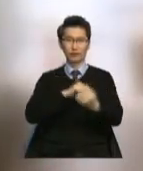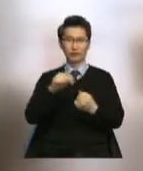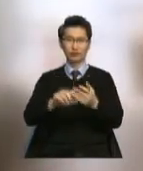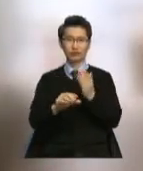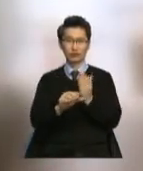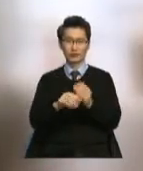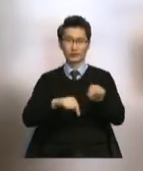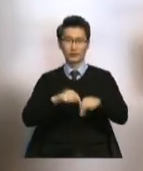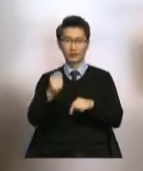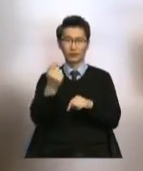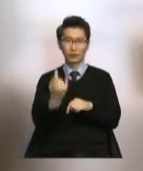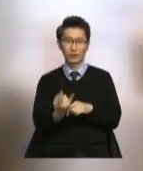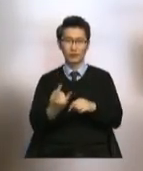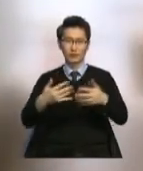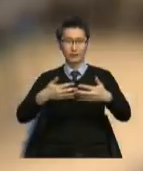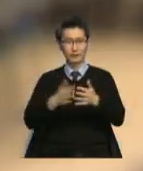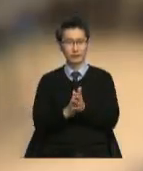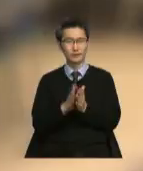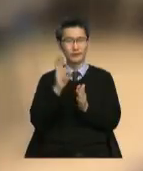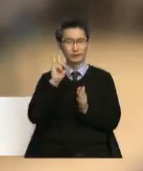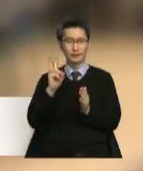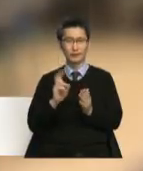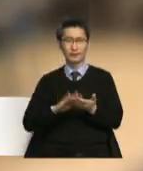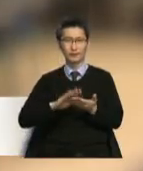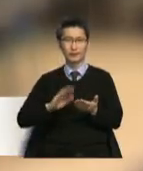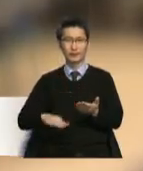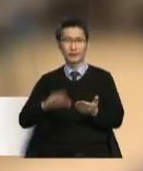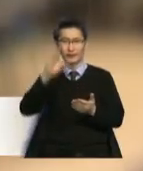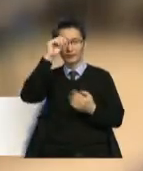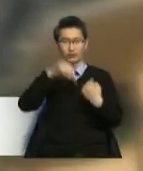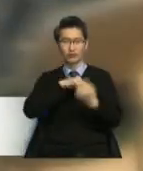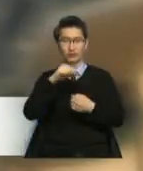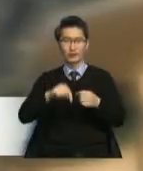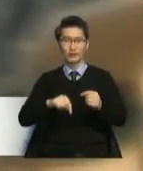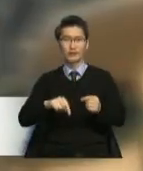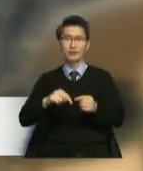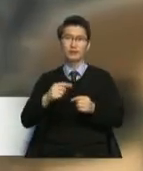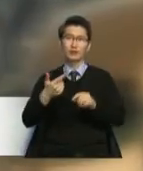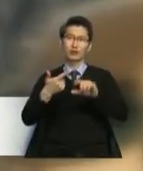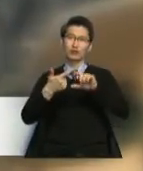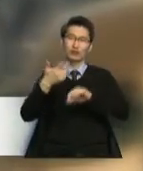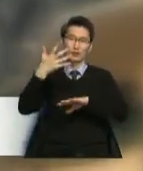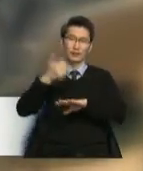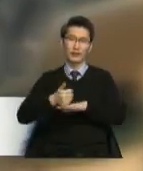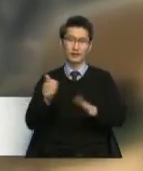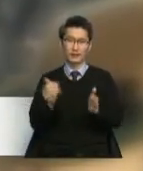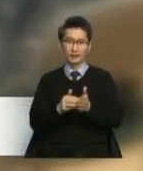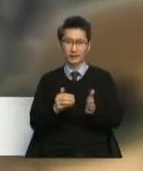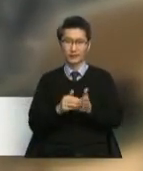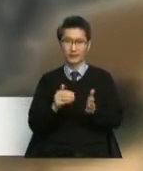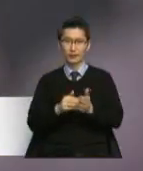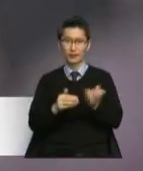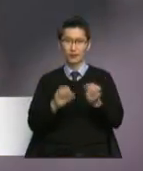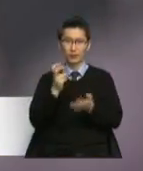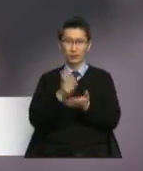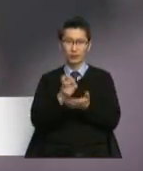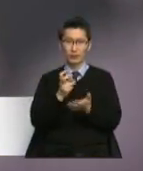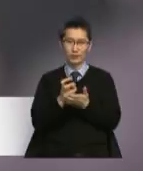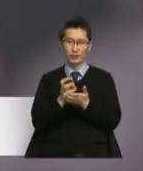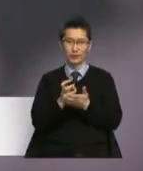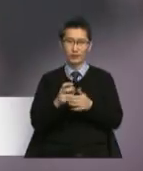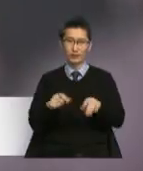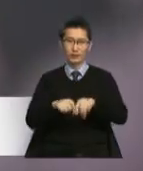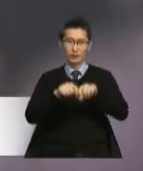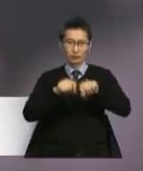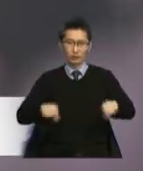있는 주민자치회는 존폐기로에 서게 됐습니다. 시범 운영 기간이 이달 말까지로 정해져 있는 데다 조례가 끝내